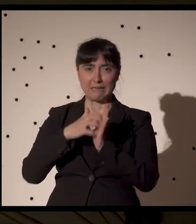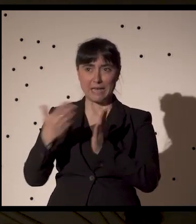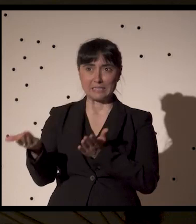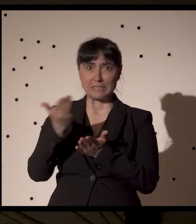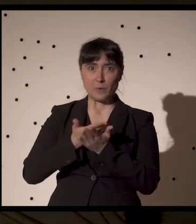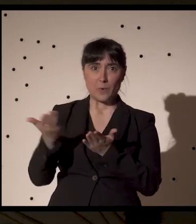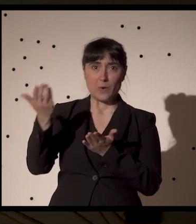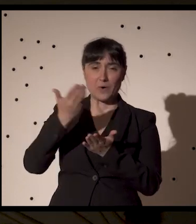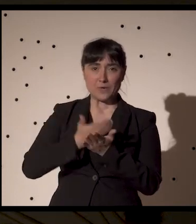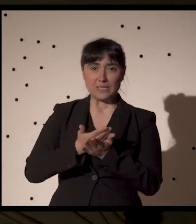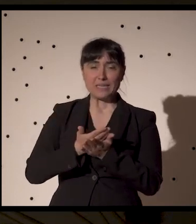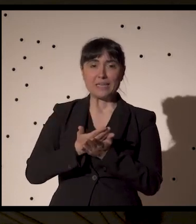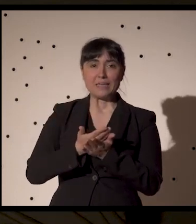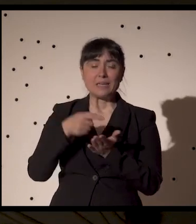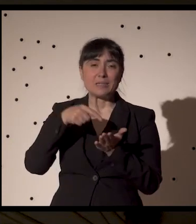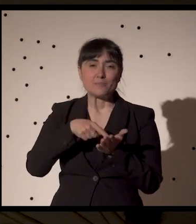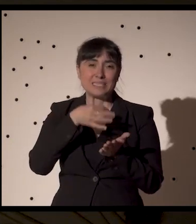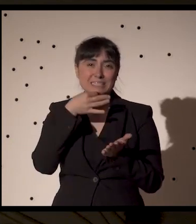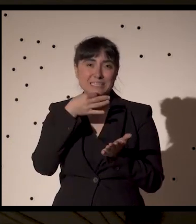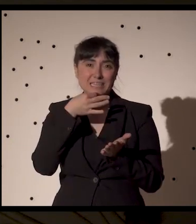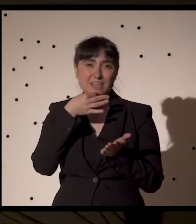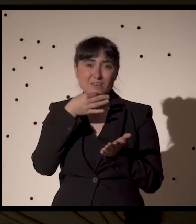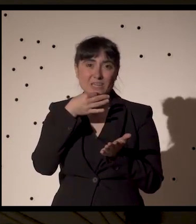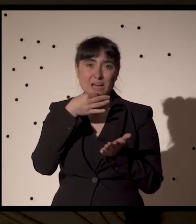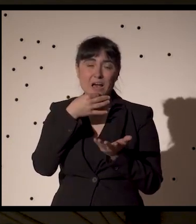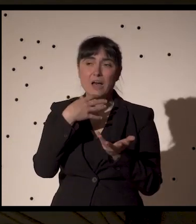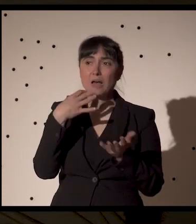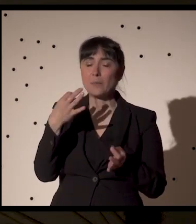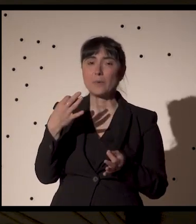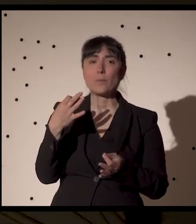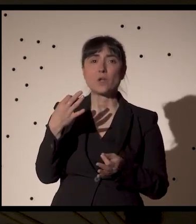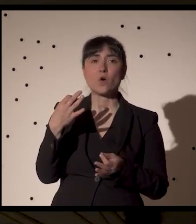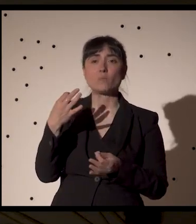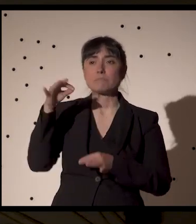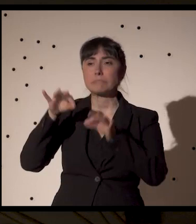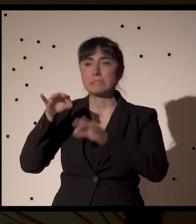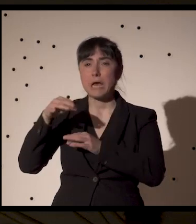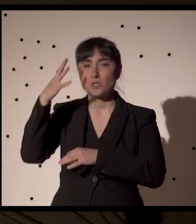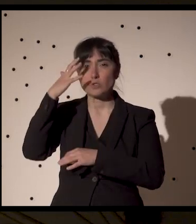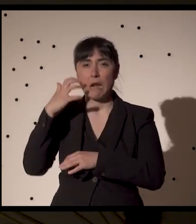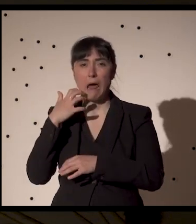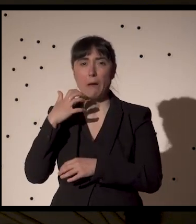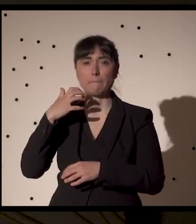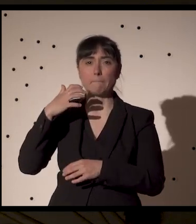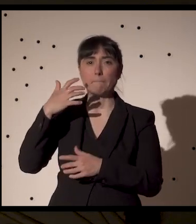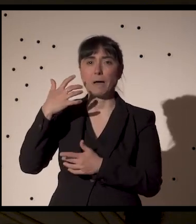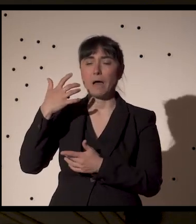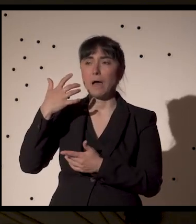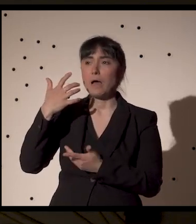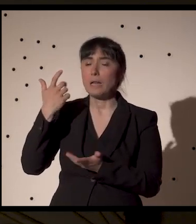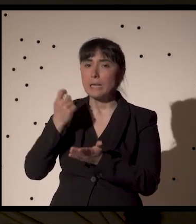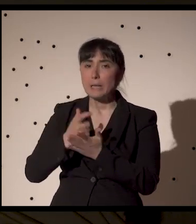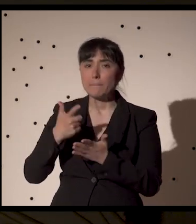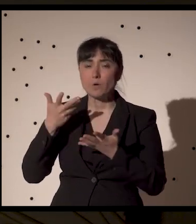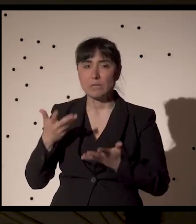in realtà che la riflessione drammaturgica ha nelle pratiche teatrali oggi